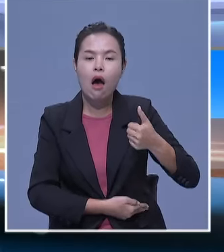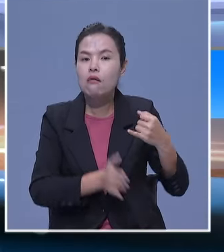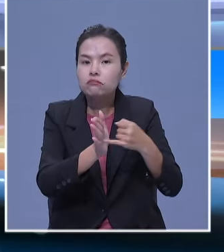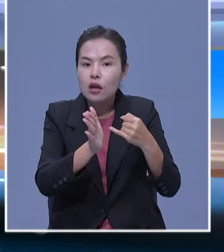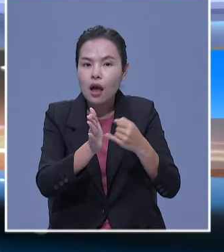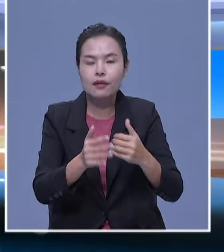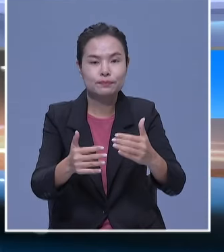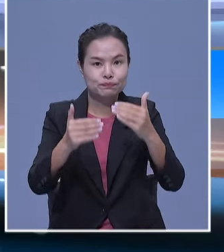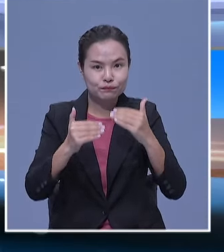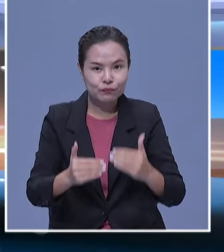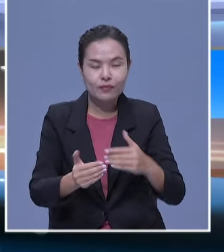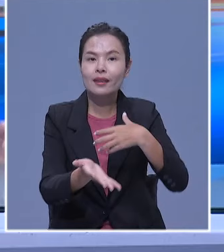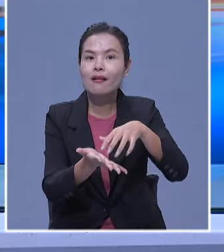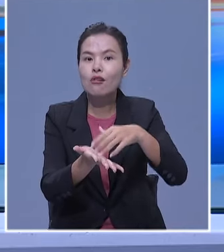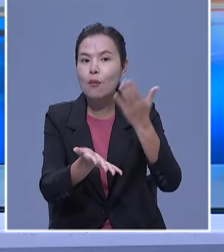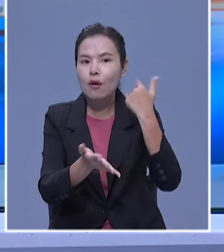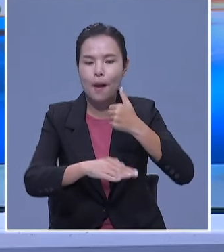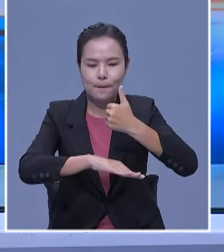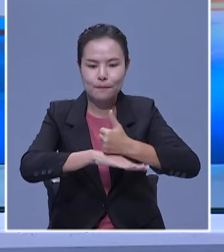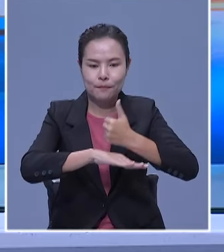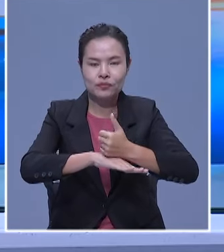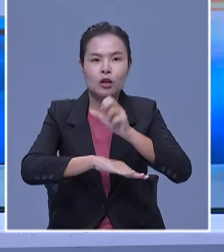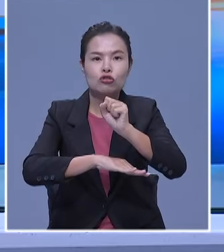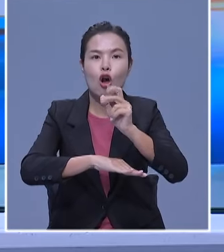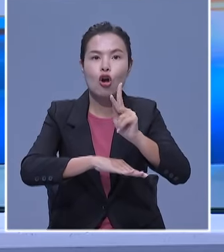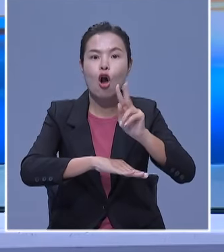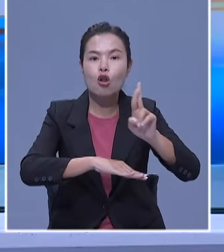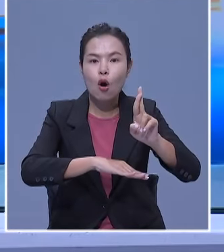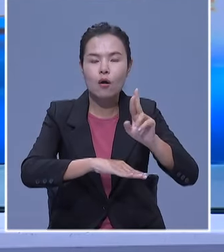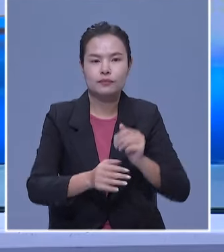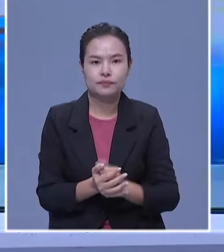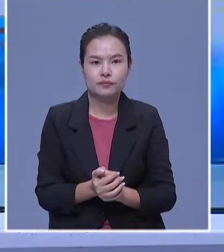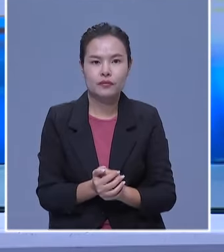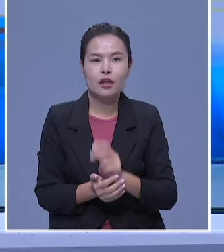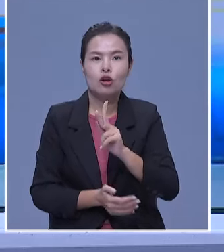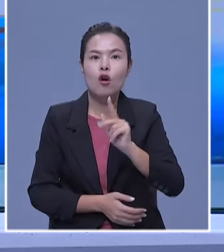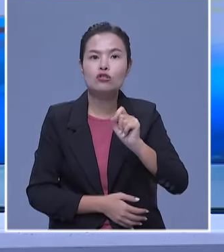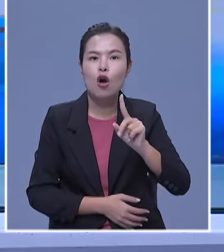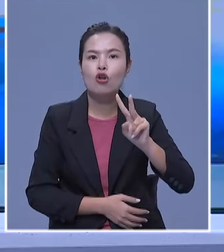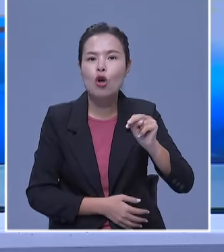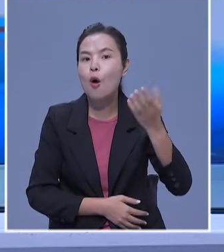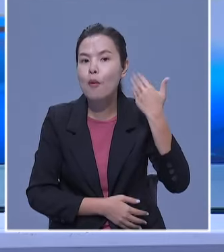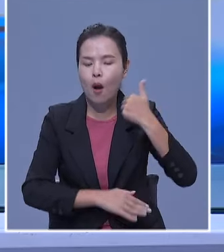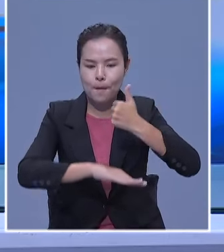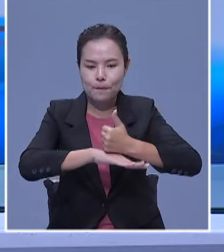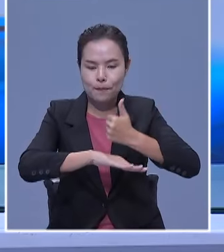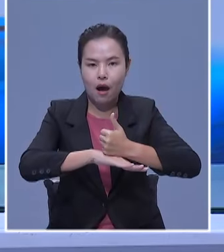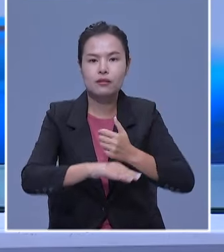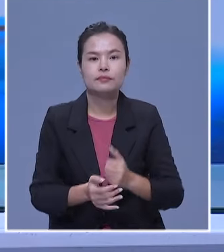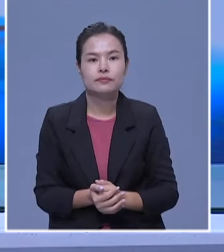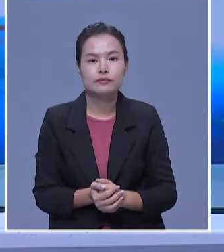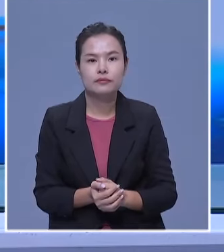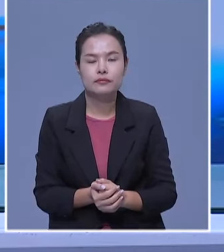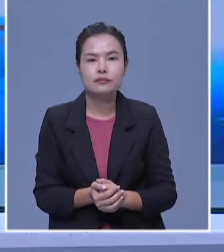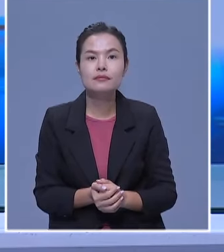ทีนี้สลับไปดูเรื่องราวที่เกริ่นเอาไว้เรื่องของผอ.สกร.ที่ศรีนรงค์หรือว่ากศน.เก่าเป็นผอ.การศึกษานอกโรงเรียนก่อนหน้านี้